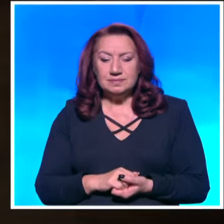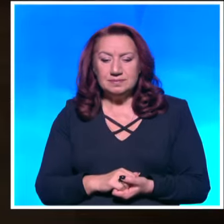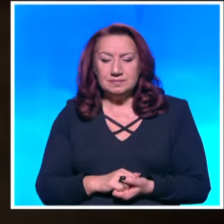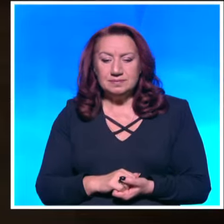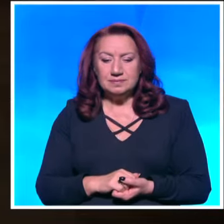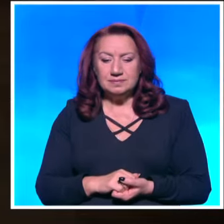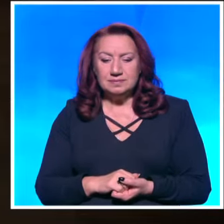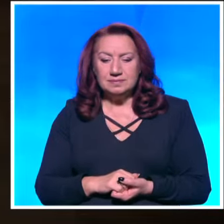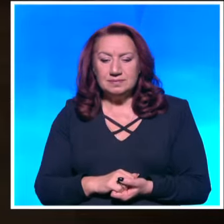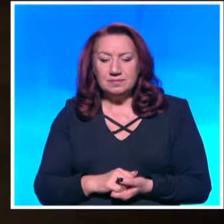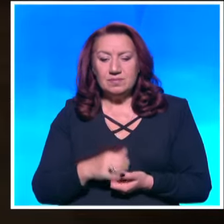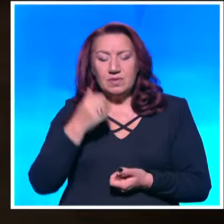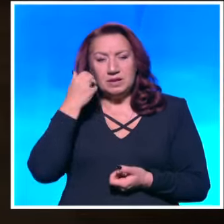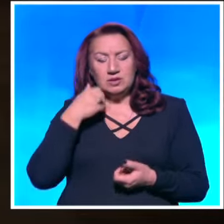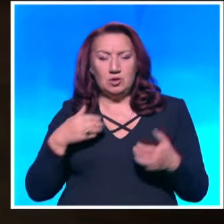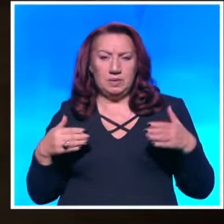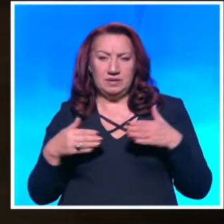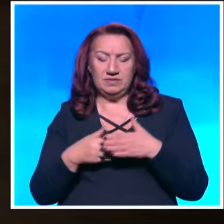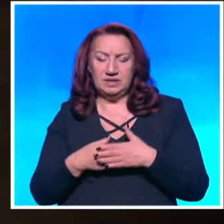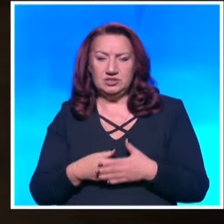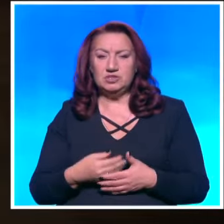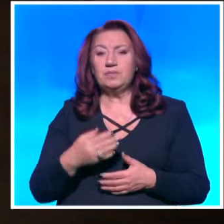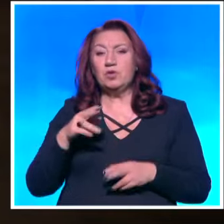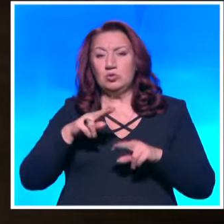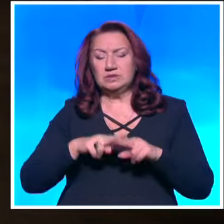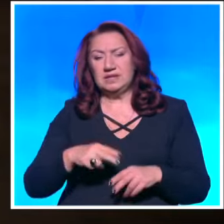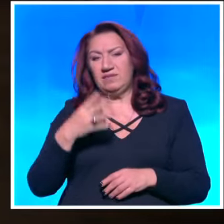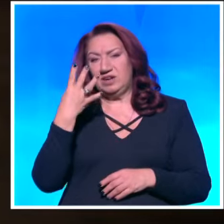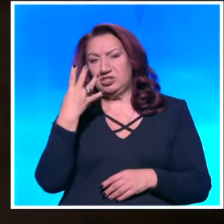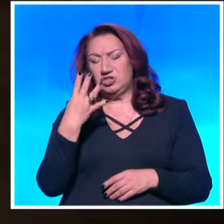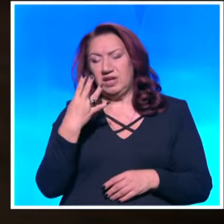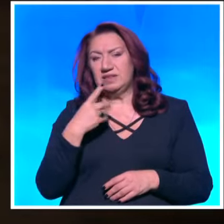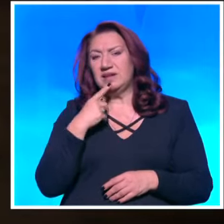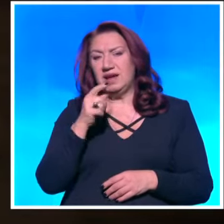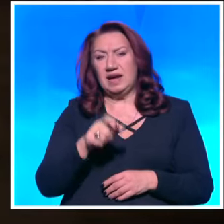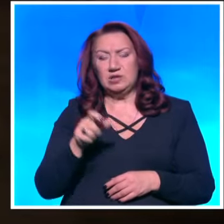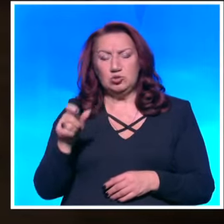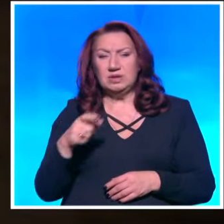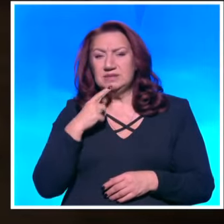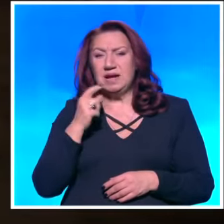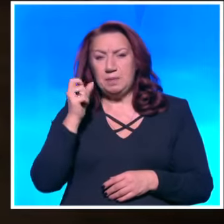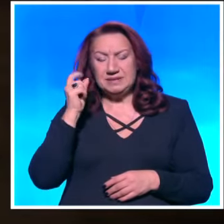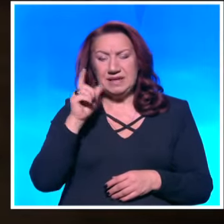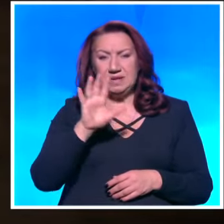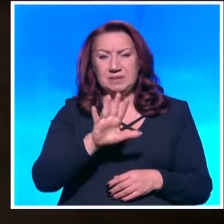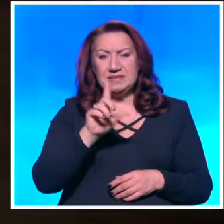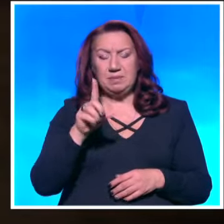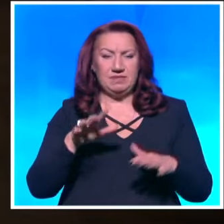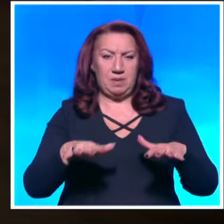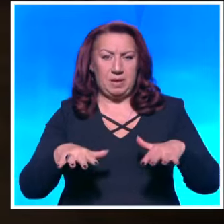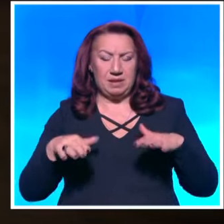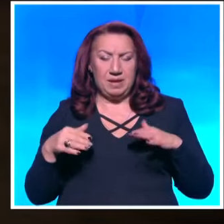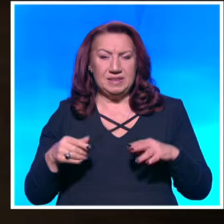добромир добър вечер четири остават кандидатурите за председател на 51-я мент рая назарян от герб